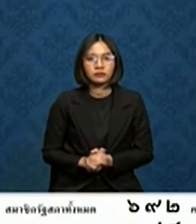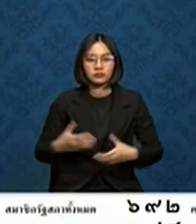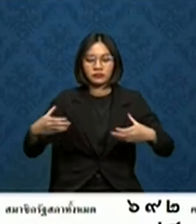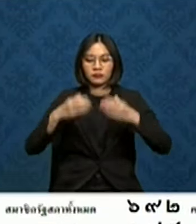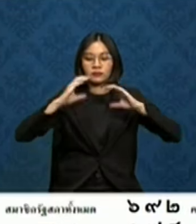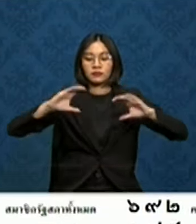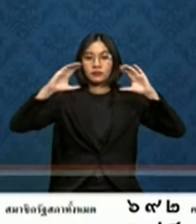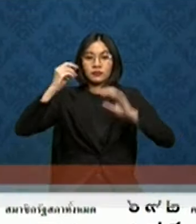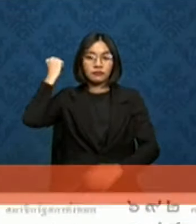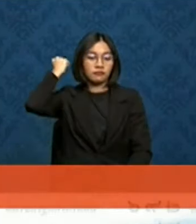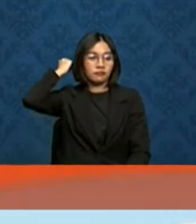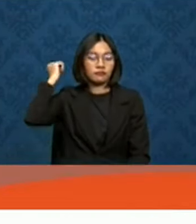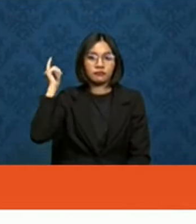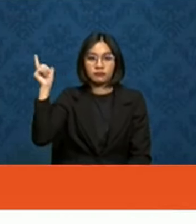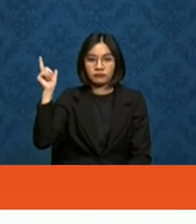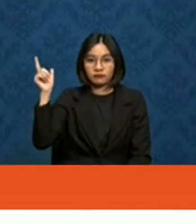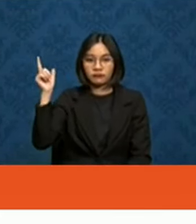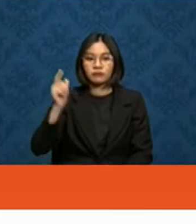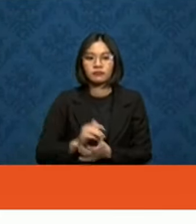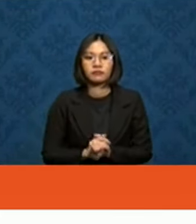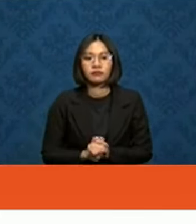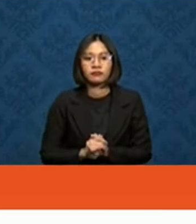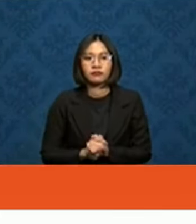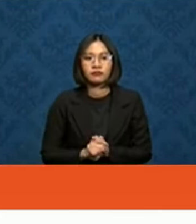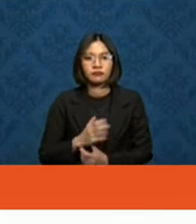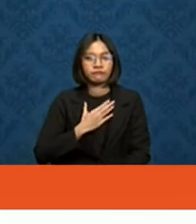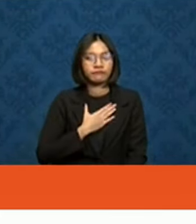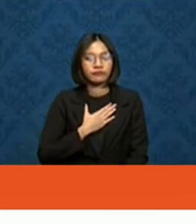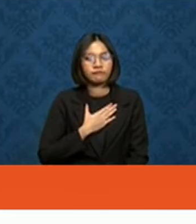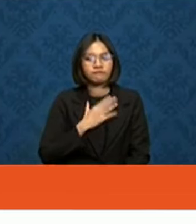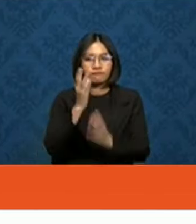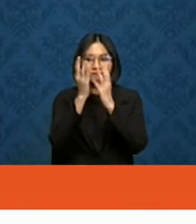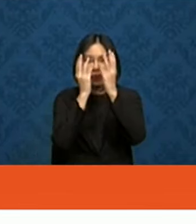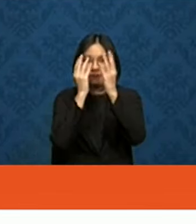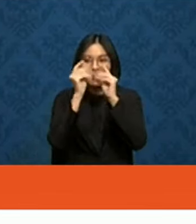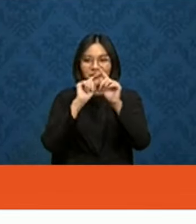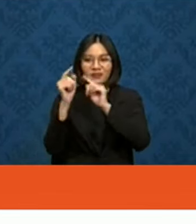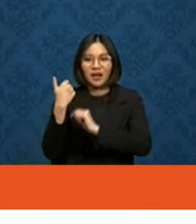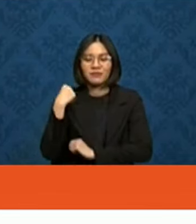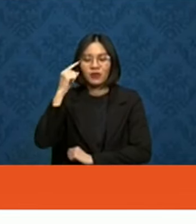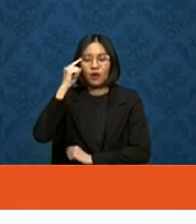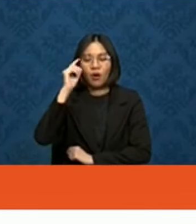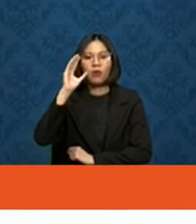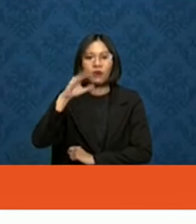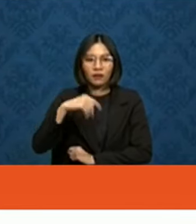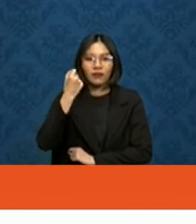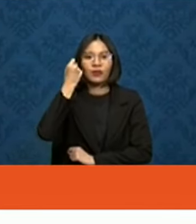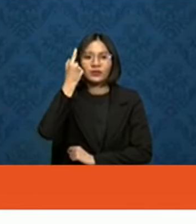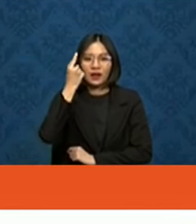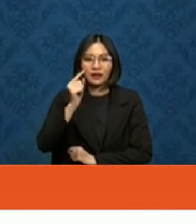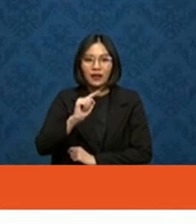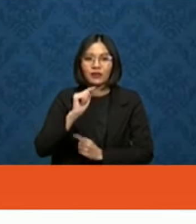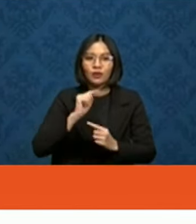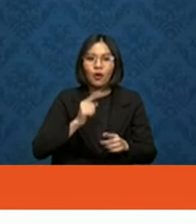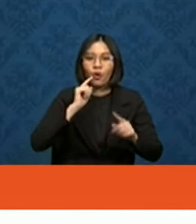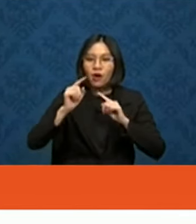บาลคุณแพทองธารชินวัตรเนี่ยทำให้ดิฉันได้เรียนรู้อะไรอีกอย่างหนึ่งและก็ตาสว่างว่าการที่วิ